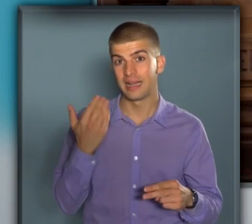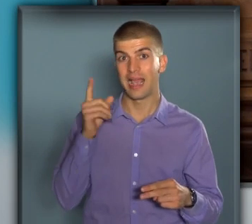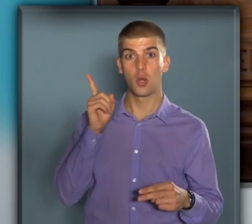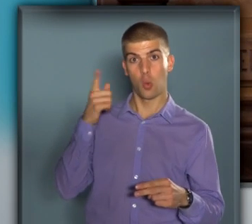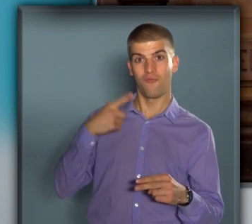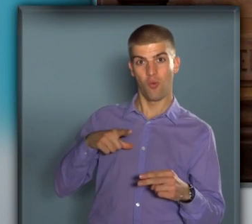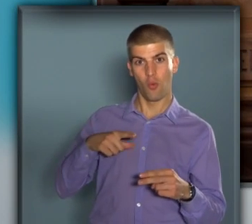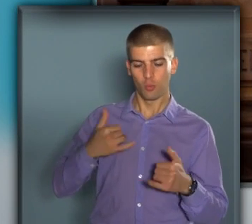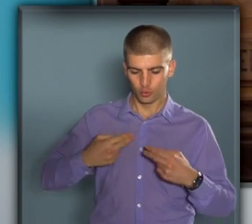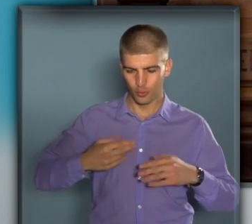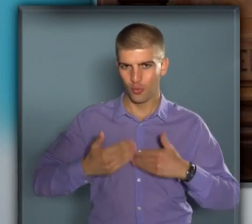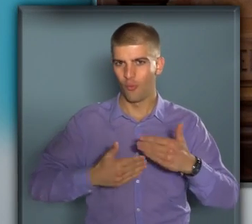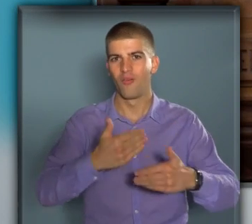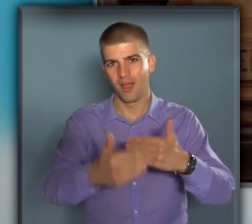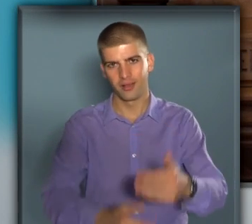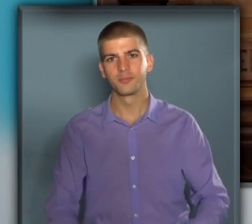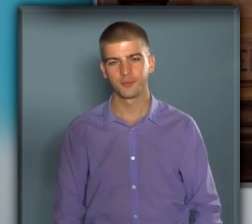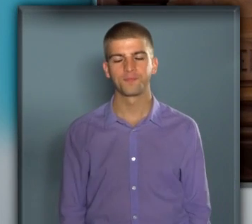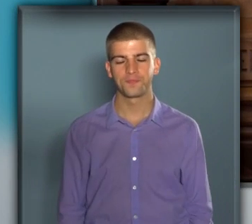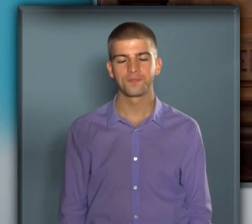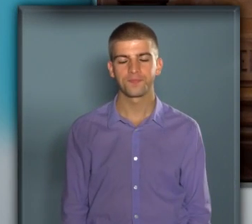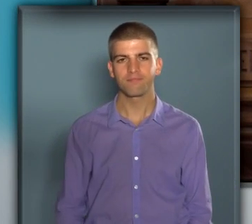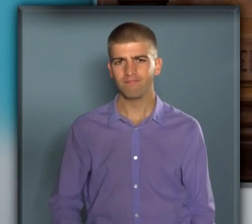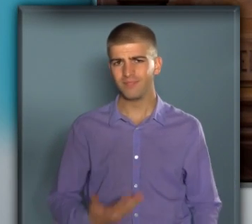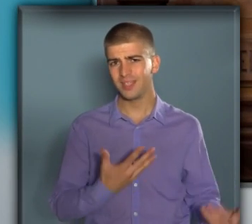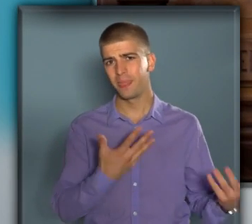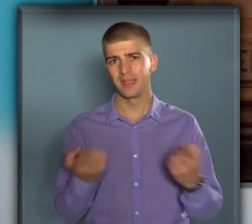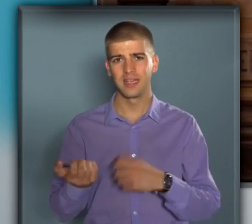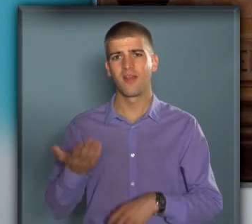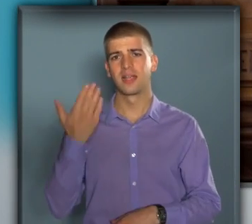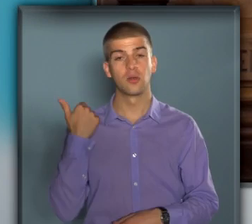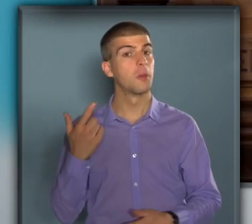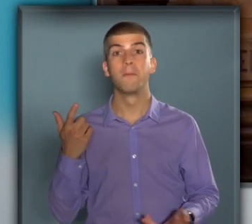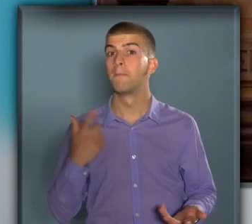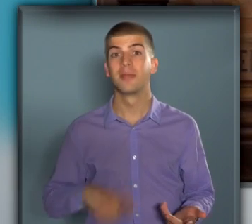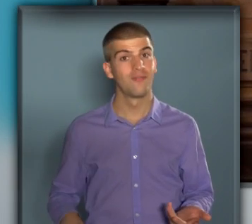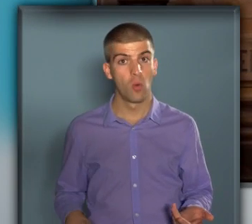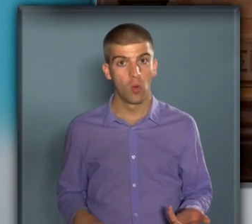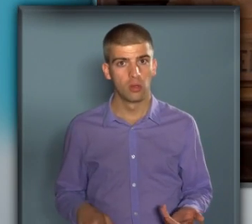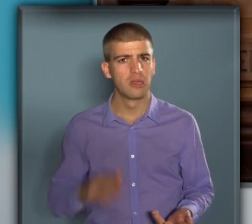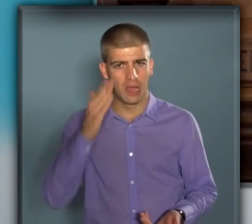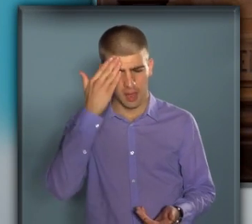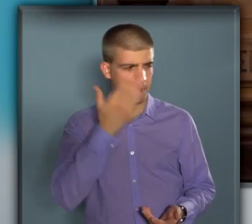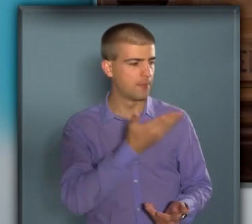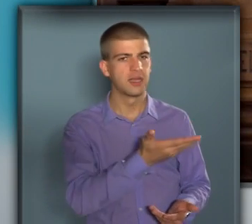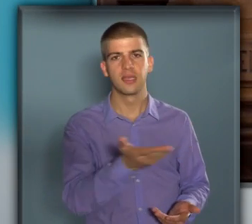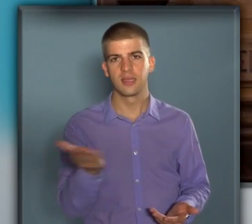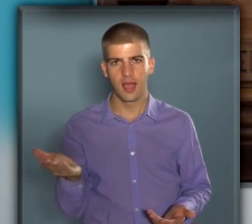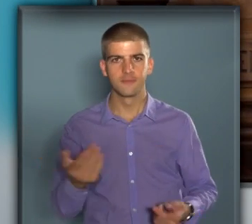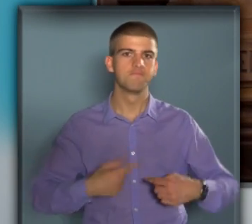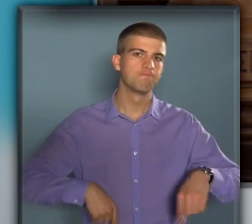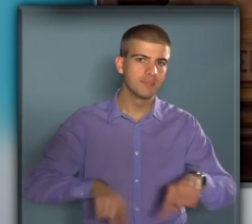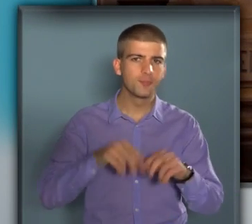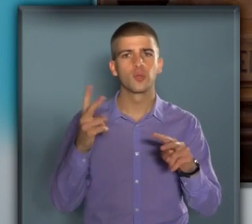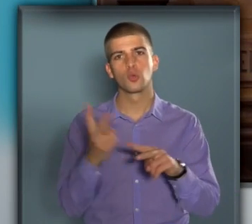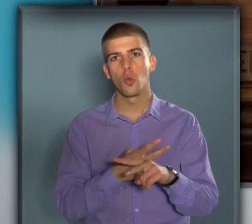le. Mindannyian jól emlékezünk arra, hogy 10 évvel ezelőtt honnan indultunk a munkával, és mi,